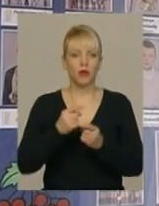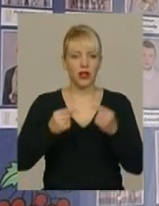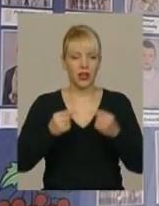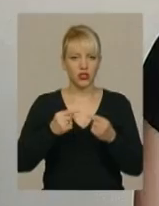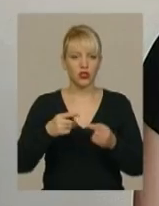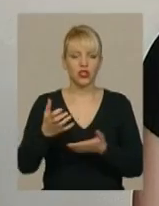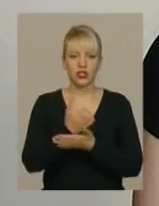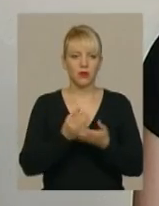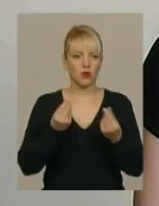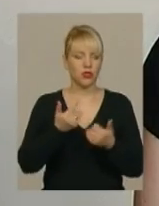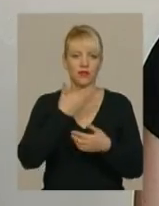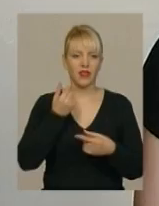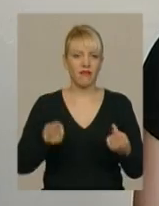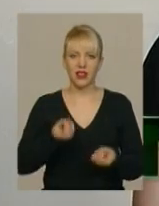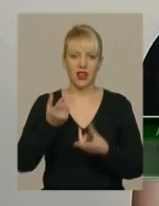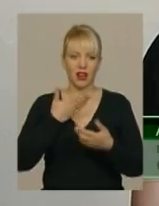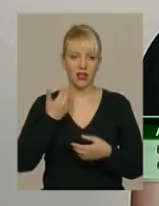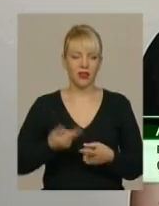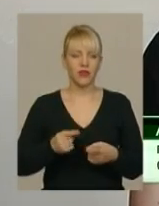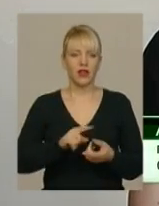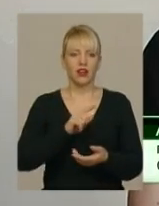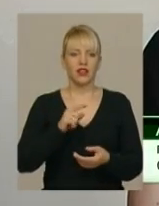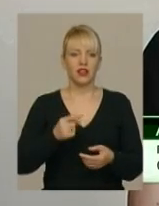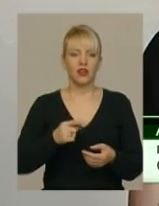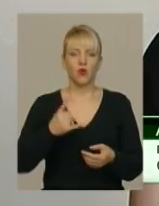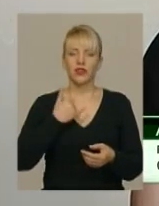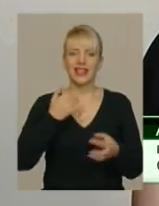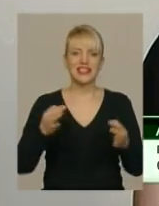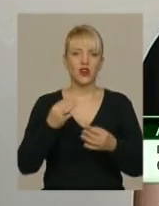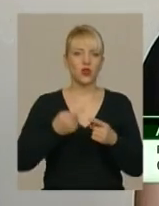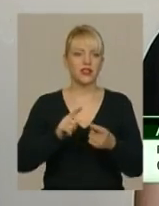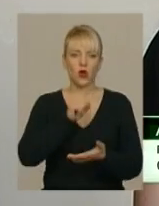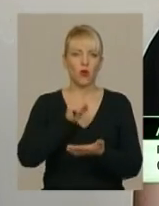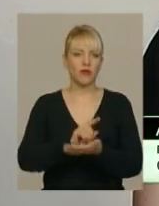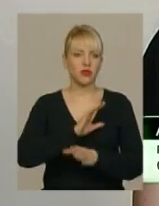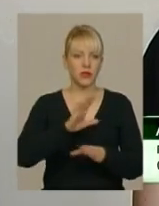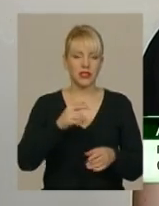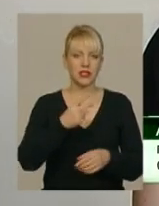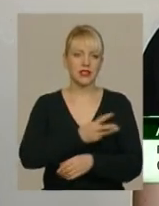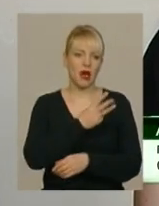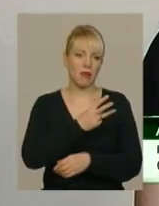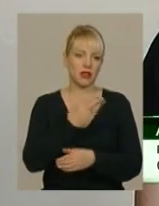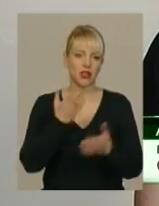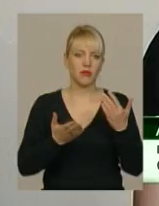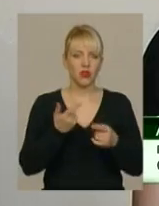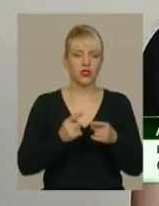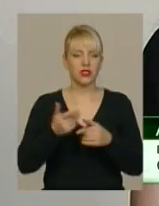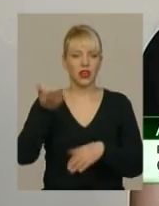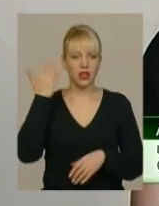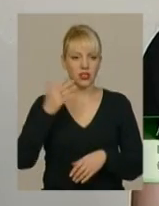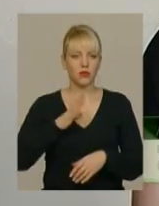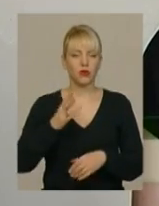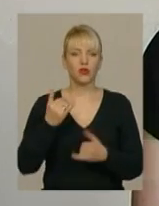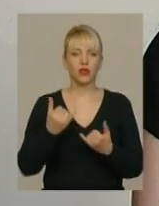виникає. У нас ніколи не було це обов'язковим, це було забажанням, якщо раніше це і було